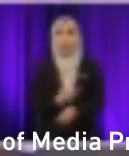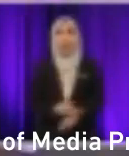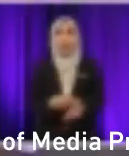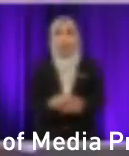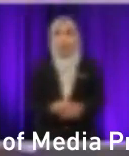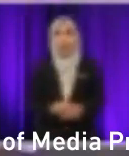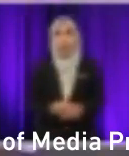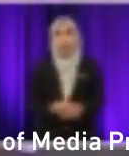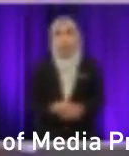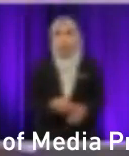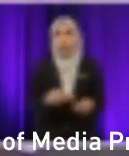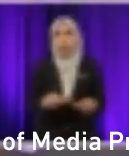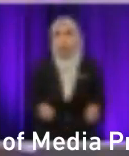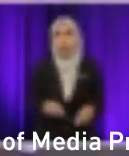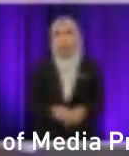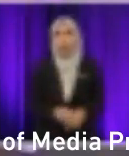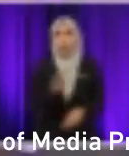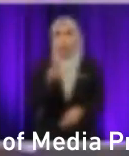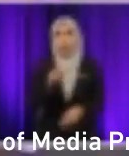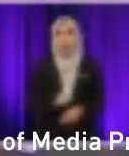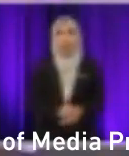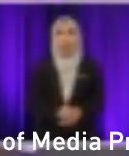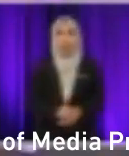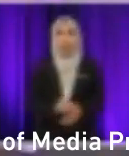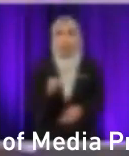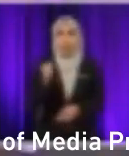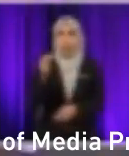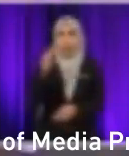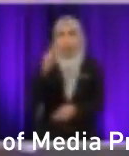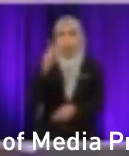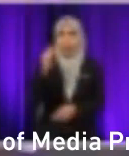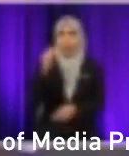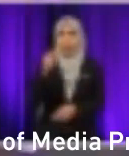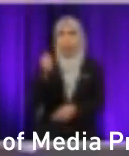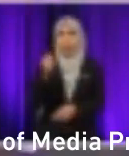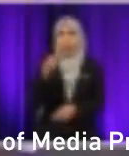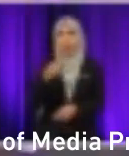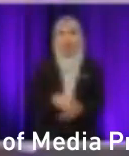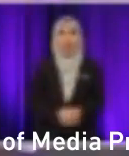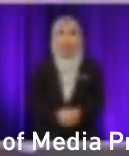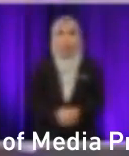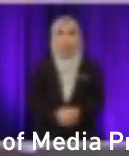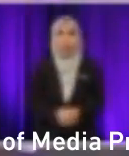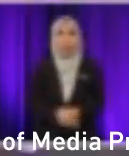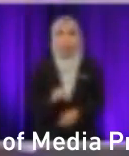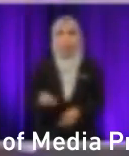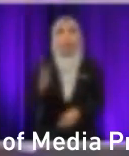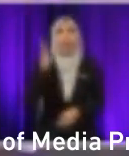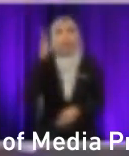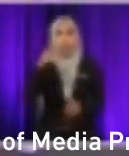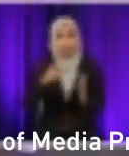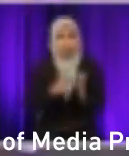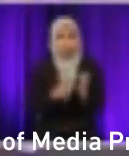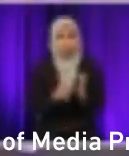akan bertanyakan bagaimana berapa jumlah rintangan bagi litar. So nanti pelajar akan mengiralah. Itu yang dikatakan